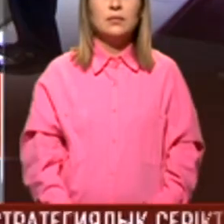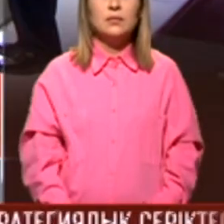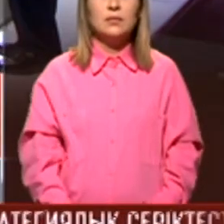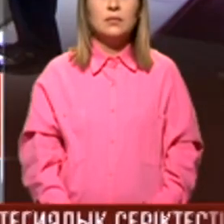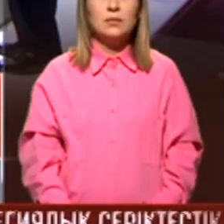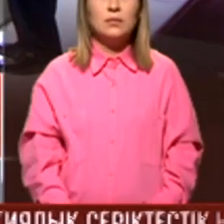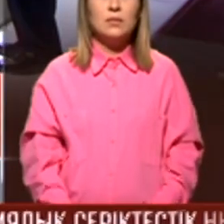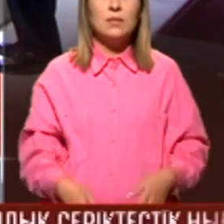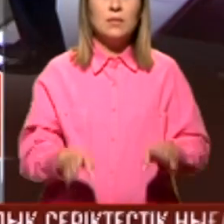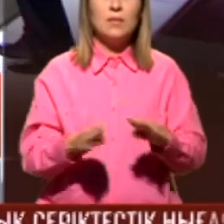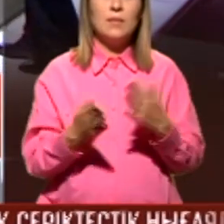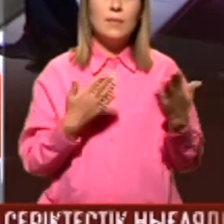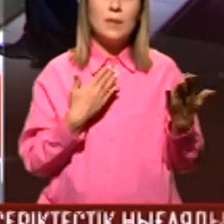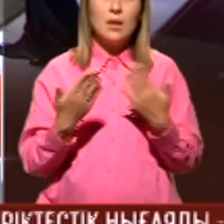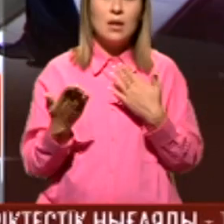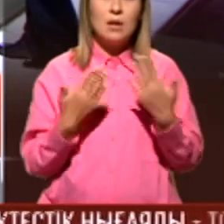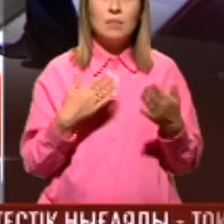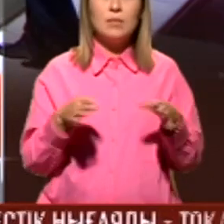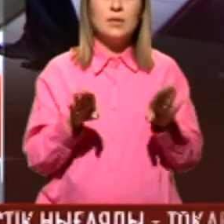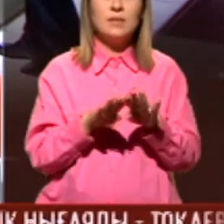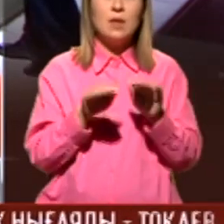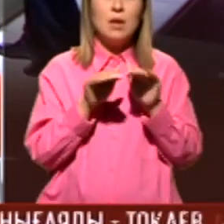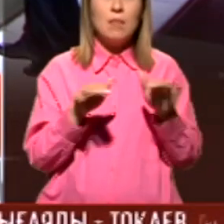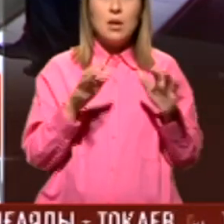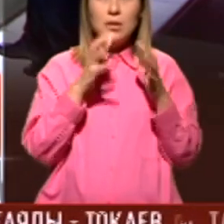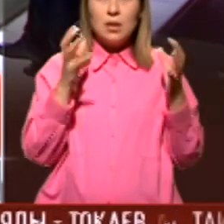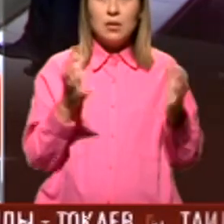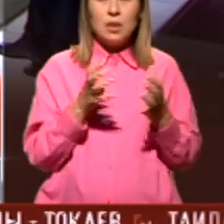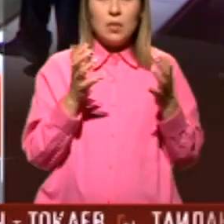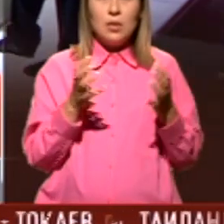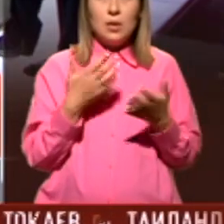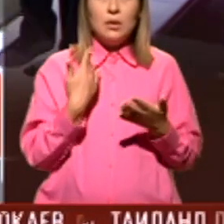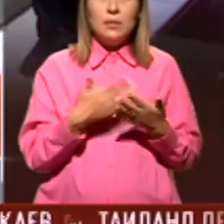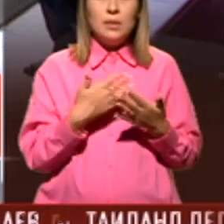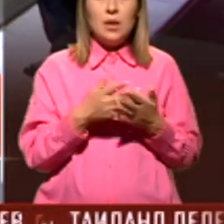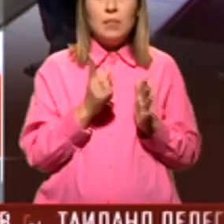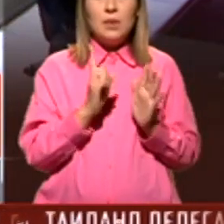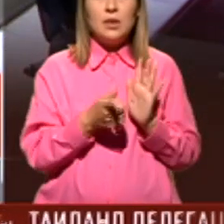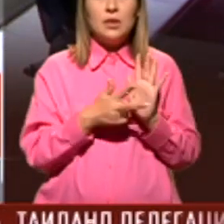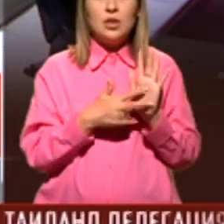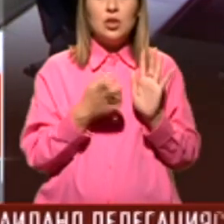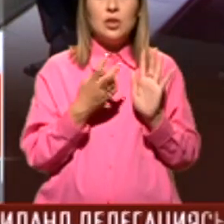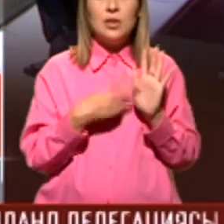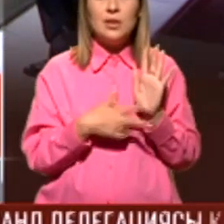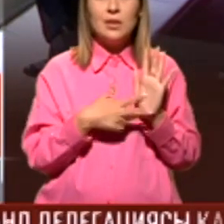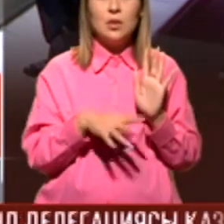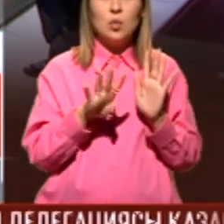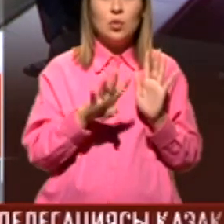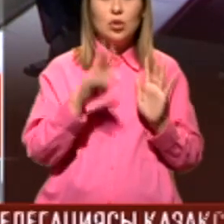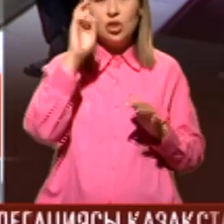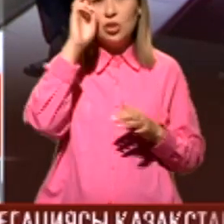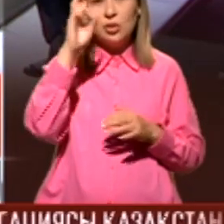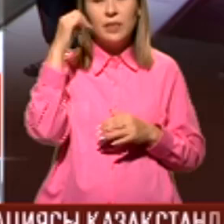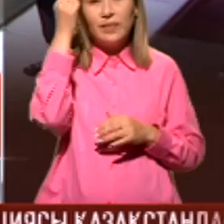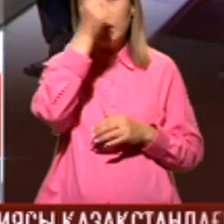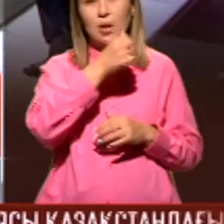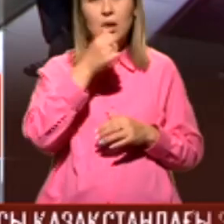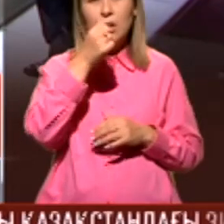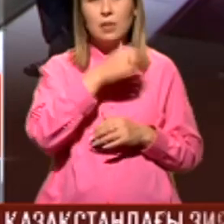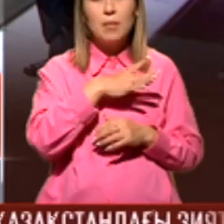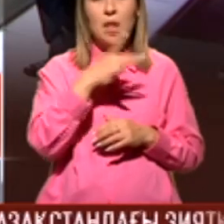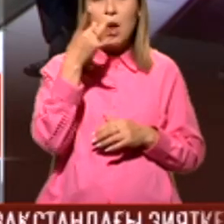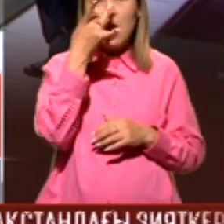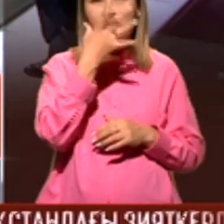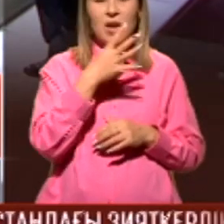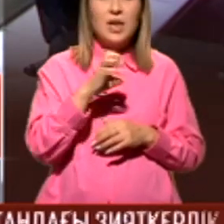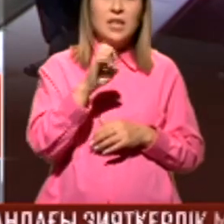Жоқ, дәл сол бәрін баланстарды жаңағы сақтай отыра. Мысалға 1884 жылы Африка мемлекеттерін өздеріңіз білесіздер.